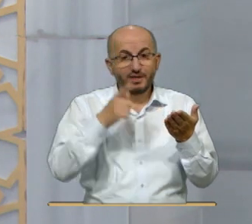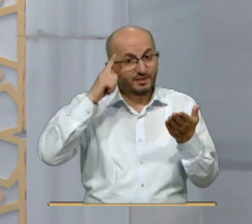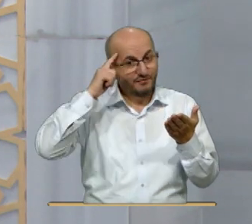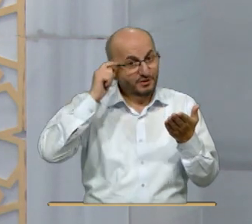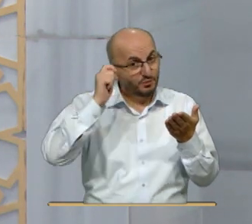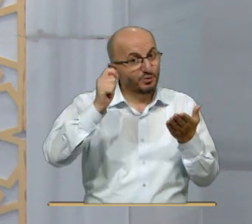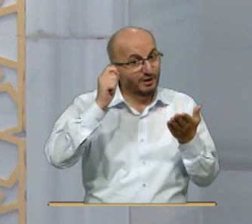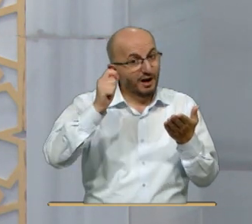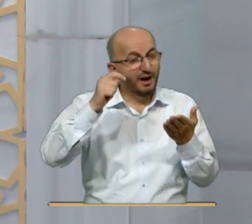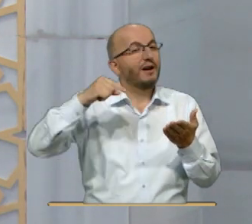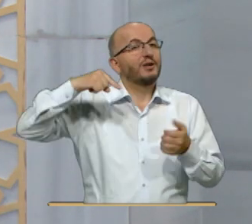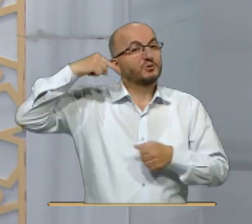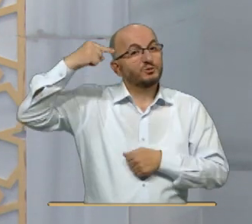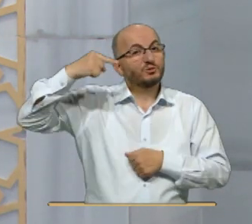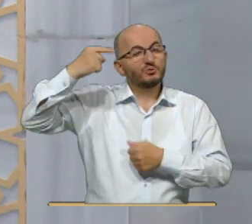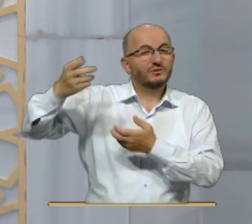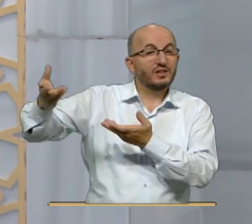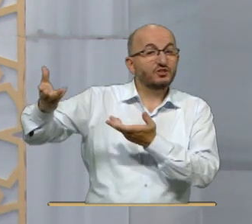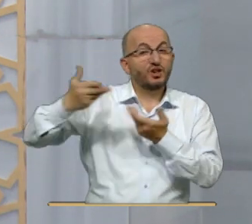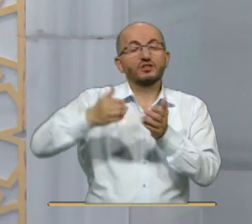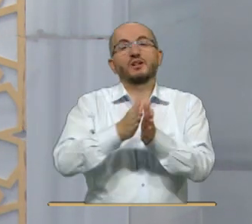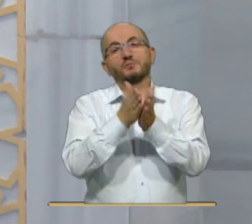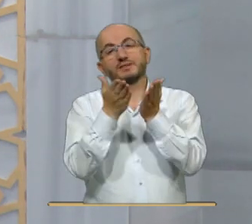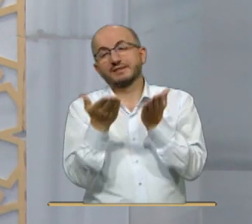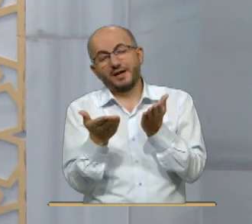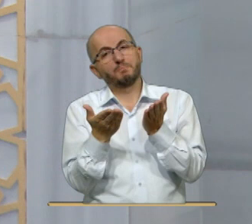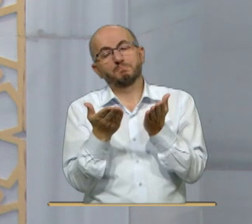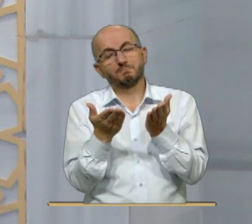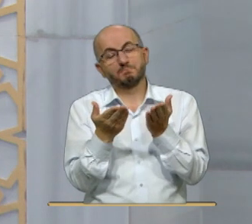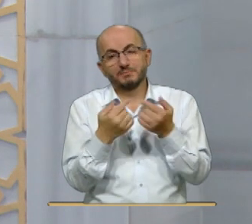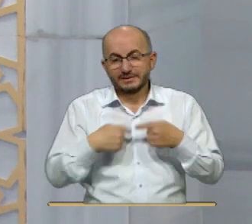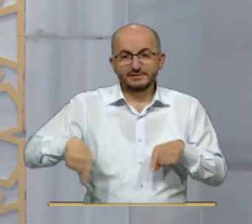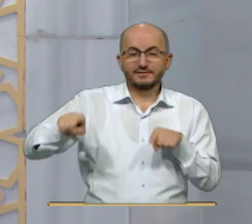tefekküre, düşünceye çağıran bir kitap. Peki biz